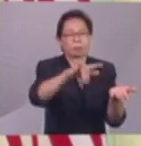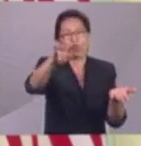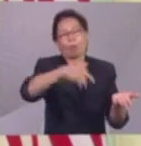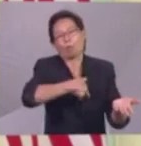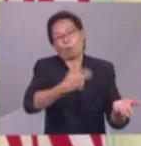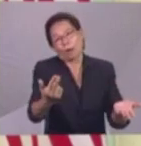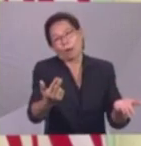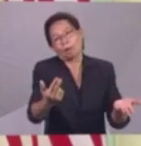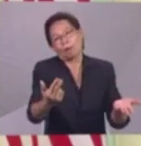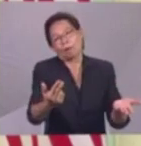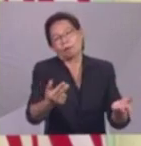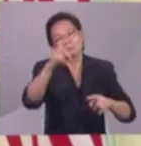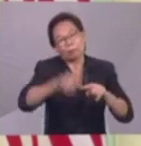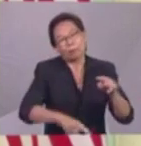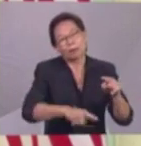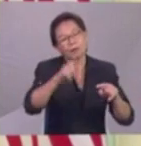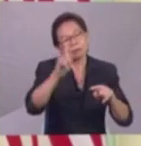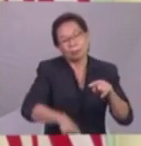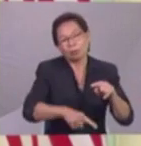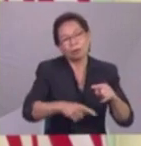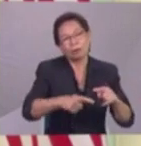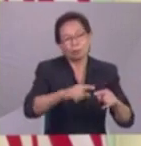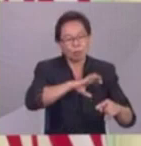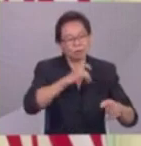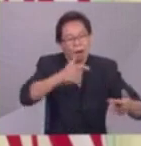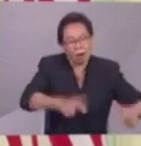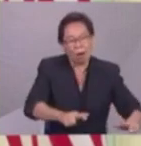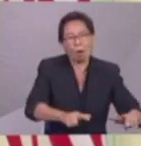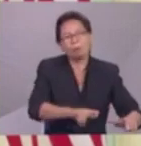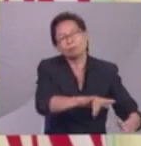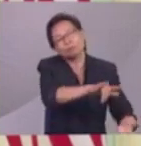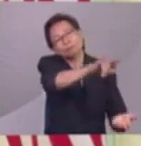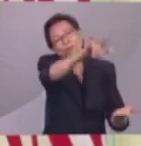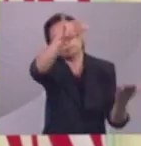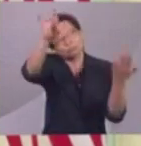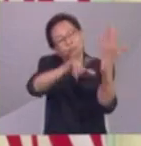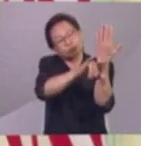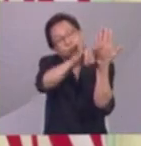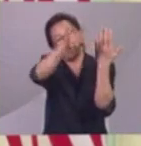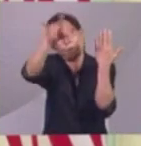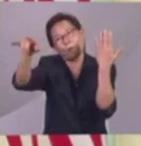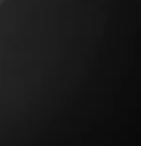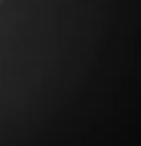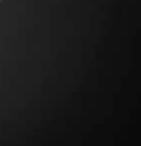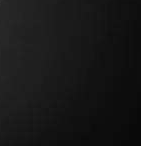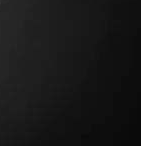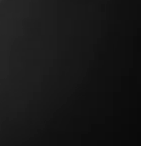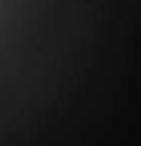membeli tiket dan akhirnya tidak mendapat kebenaran daripada polis untuk terbang merentasi negeri.